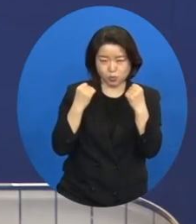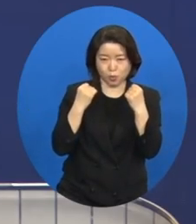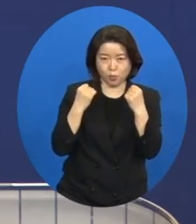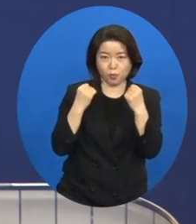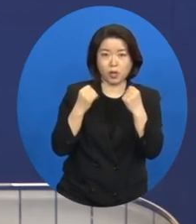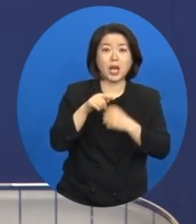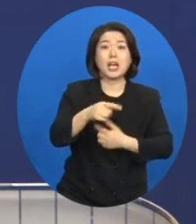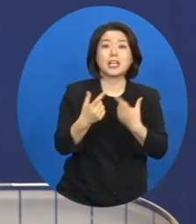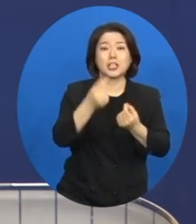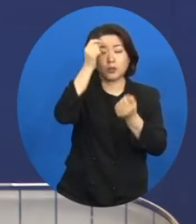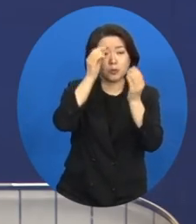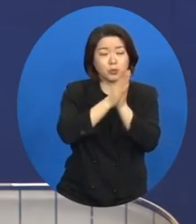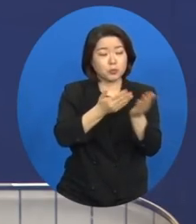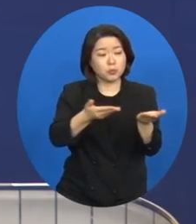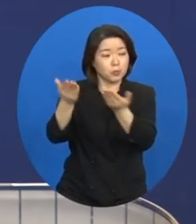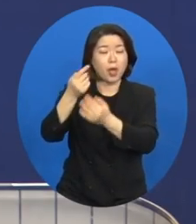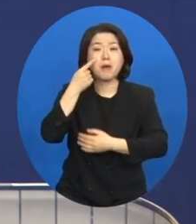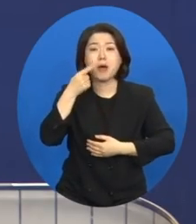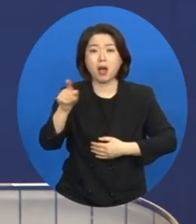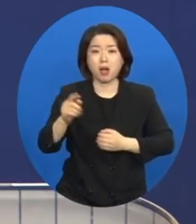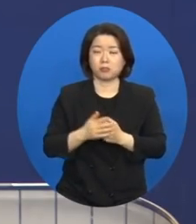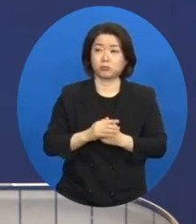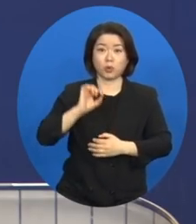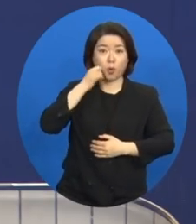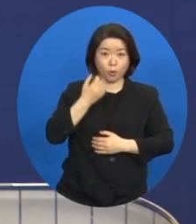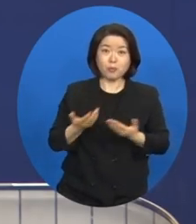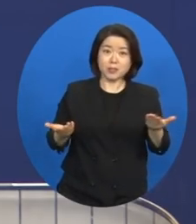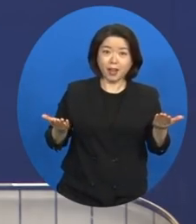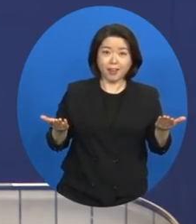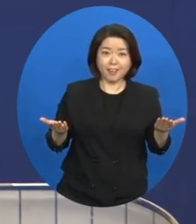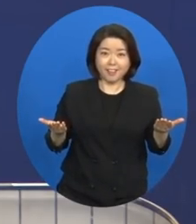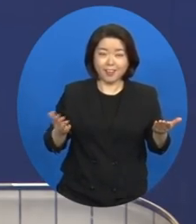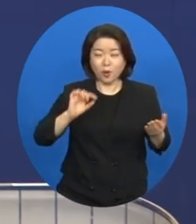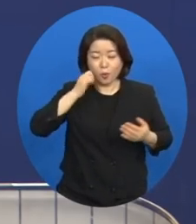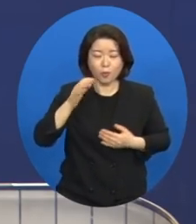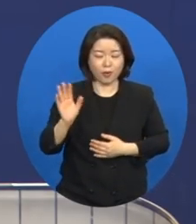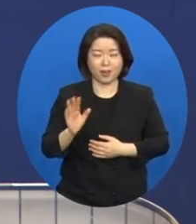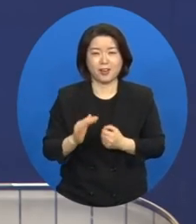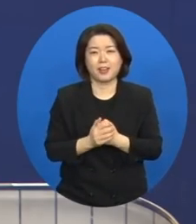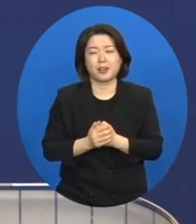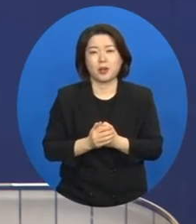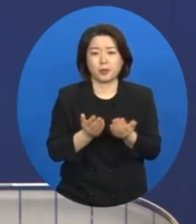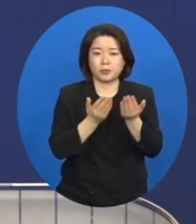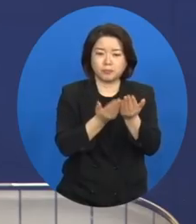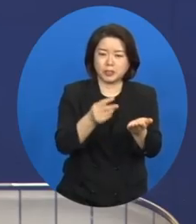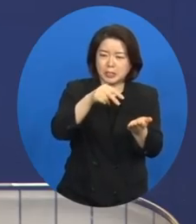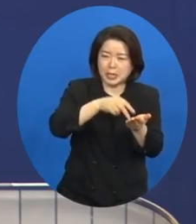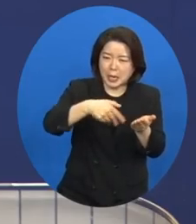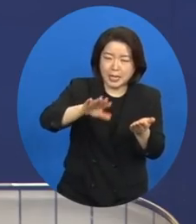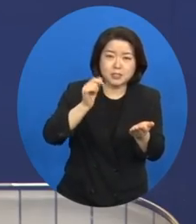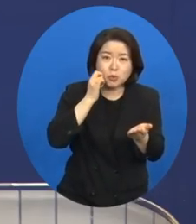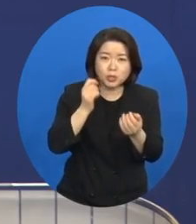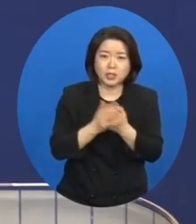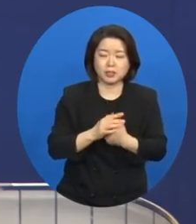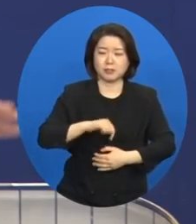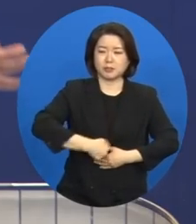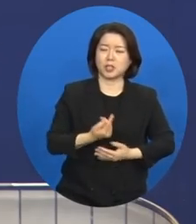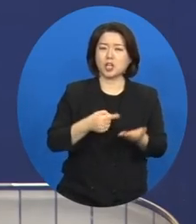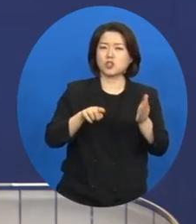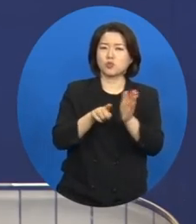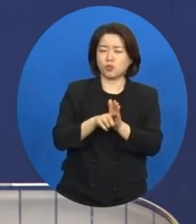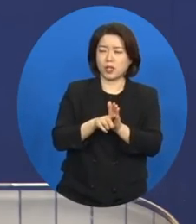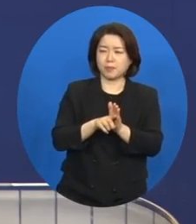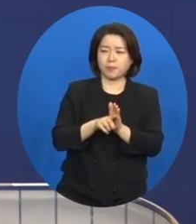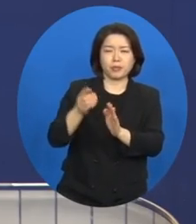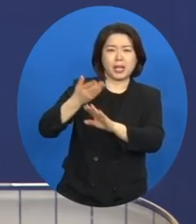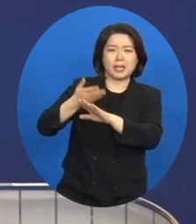순종하겠습니다. 이런 기도를 해보라는 거예요. 그러니까 기도가 어렵지는 않잖아요. 그리고 자기가 지금 이제 배를 못 타게 되니까 지금 자신을 위해서 이제 온